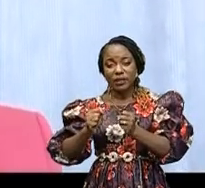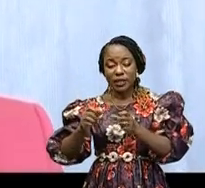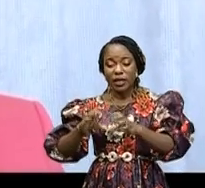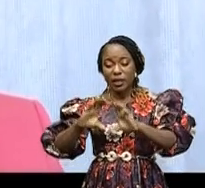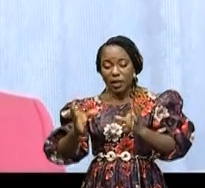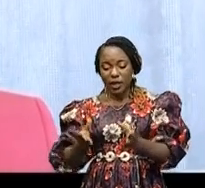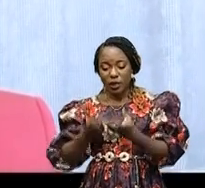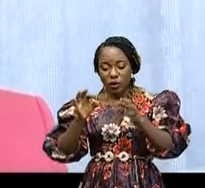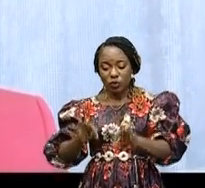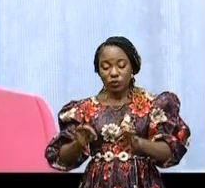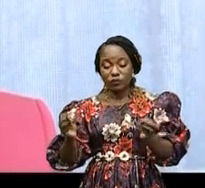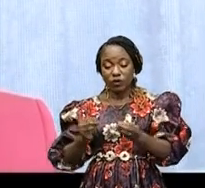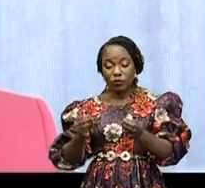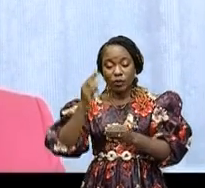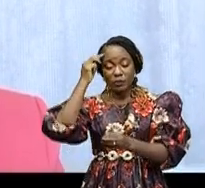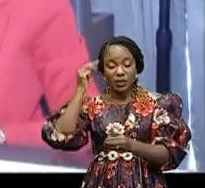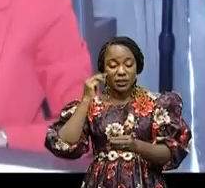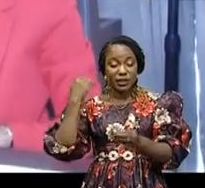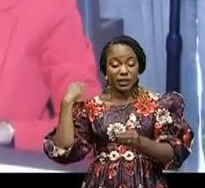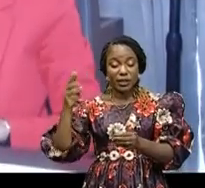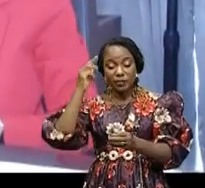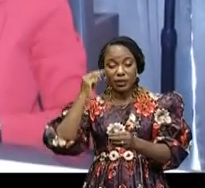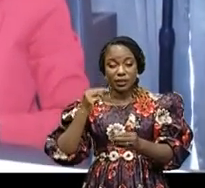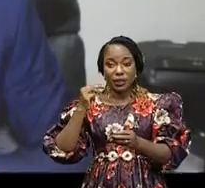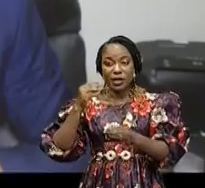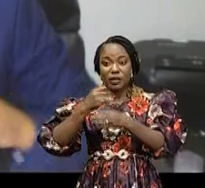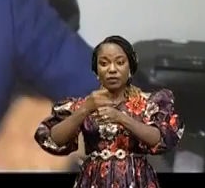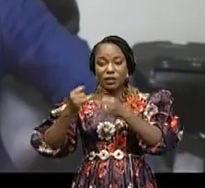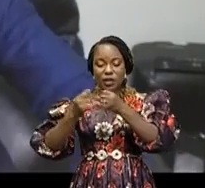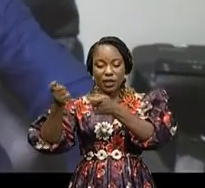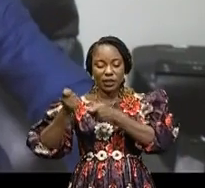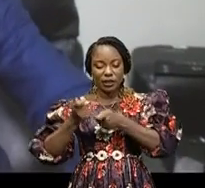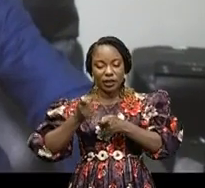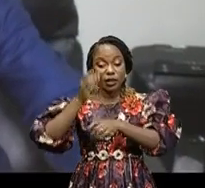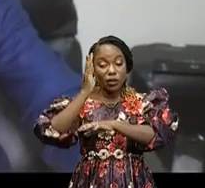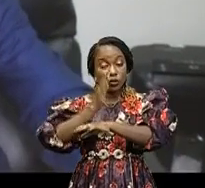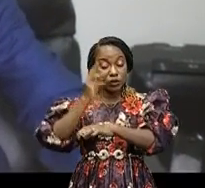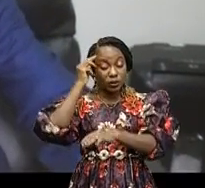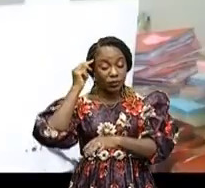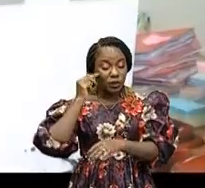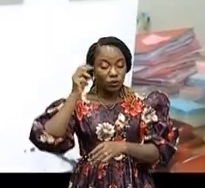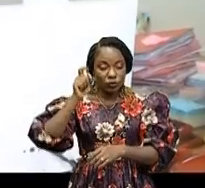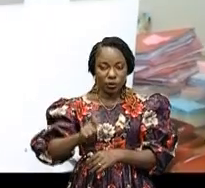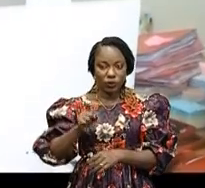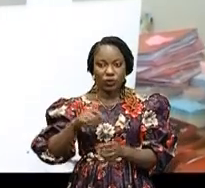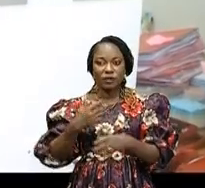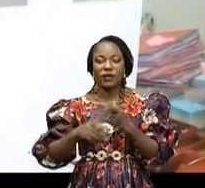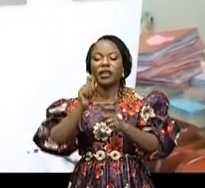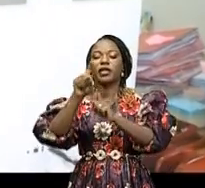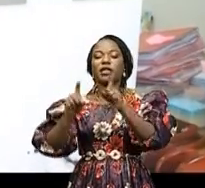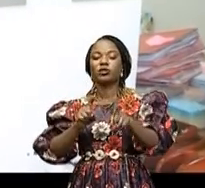d'État, ministre des Infrastructures et des Travaux publics, a attiré l'attention du Conseil sur la nécessité d'en faire une